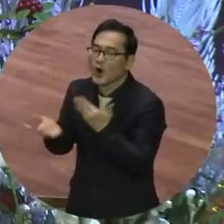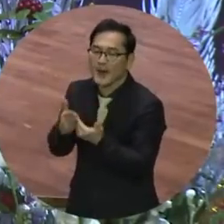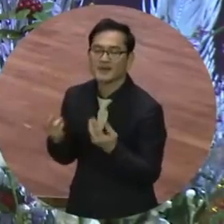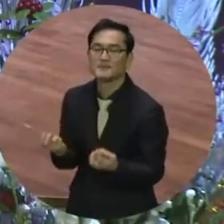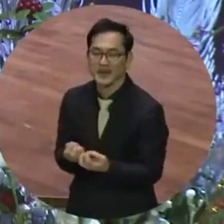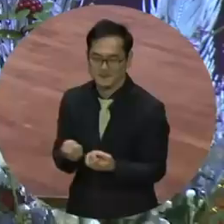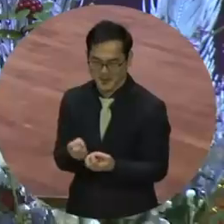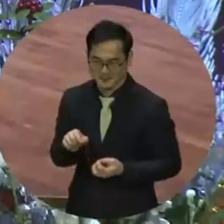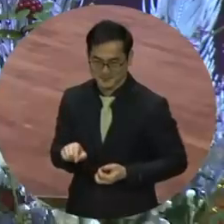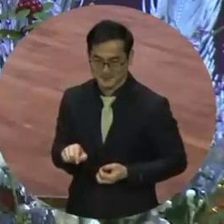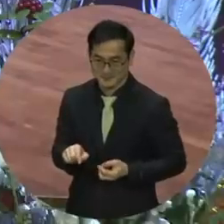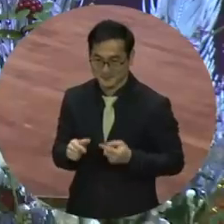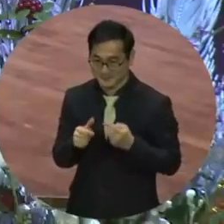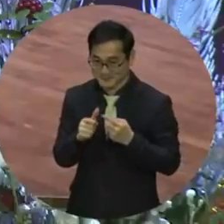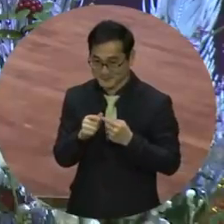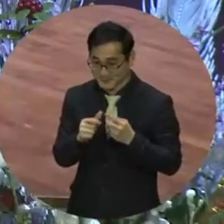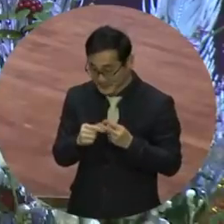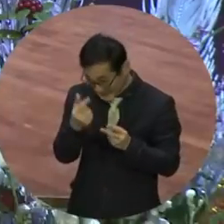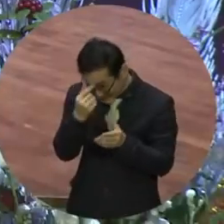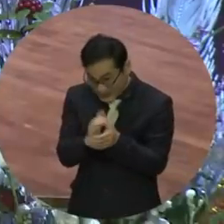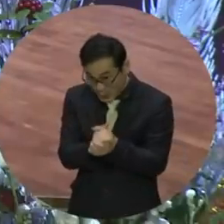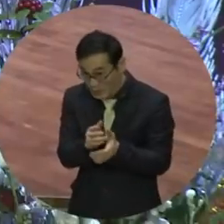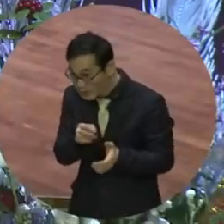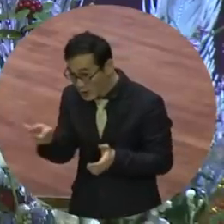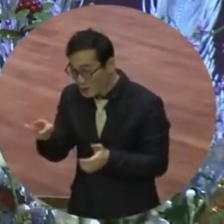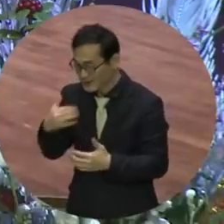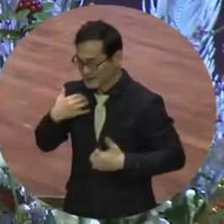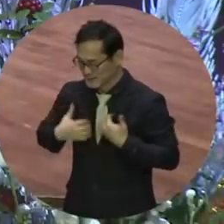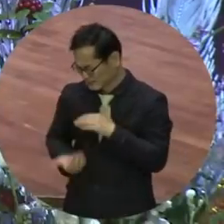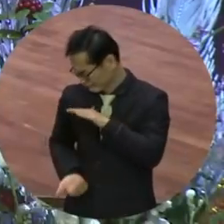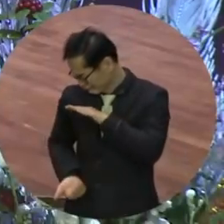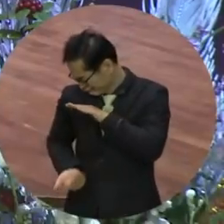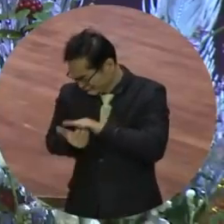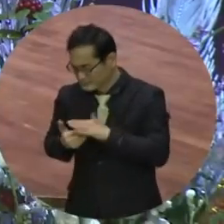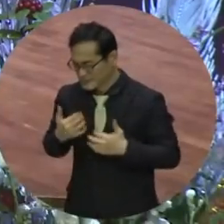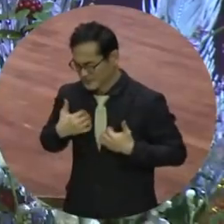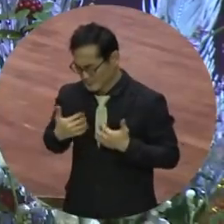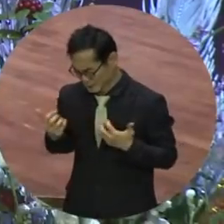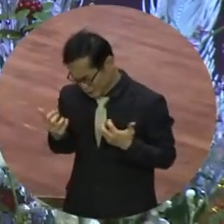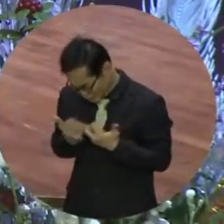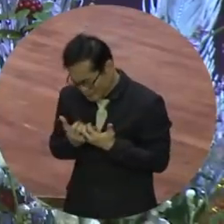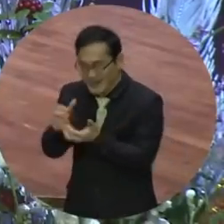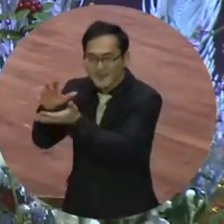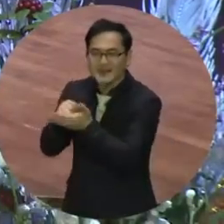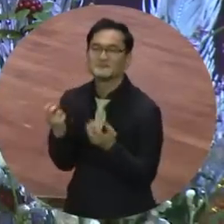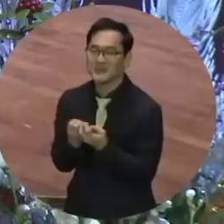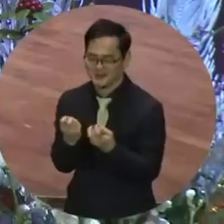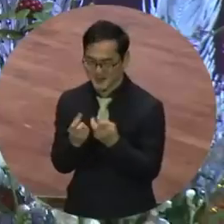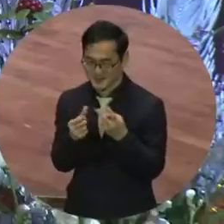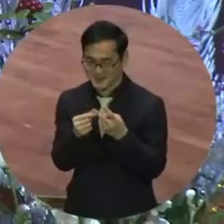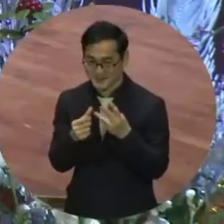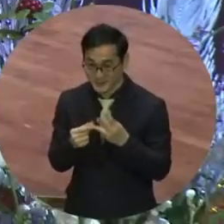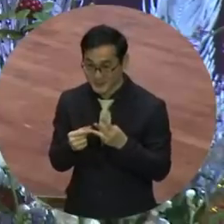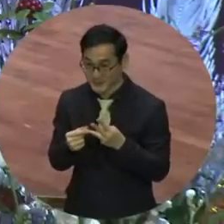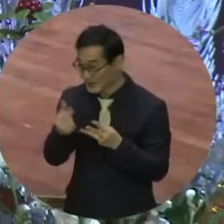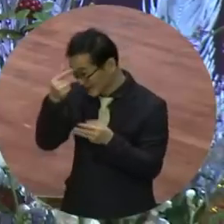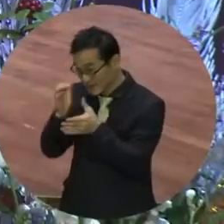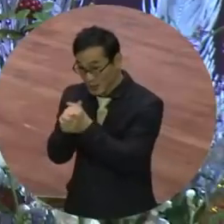기도는 하나님의 기쁨을 충만히 얻을 수 있는 수단이다. 기도는 우리로 하여금 걱정과 근심으로부터